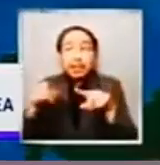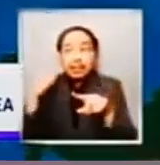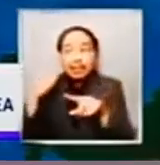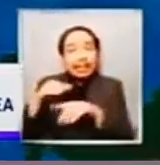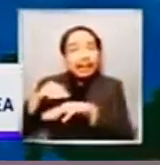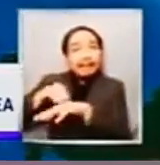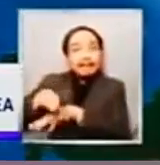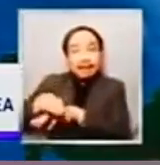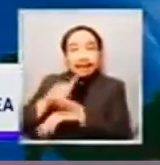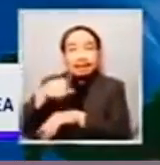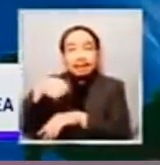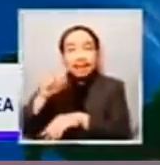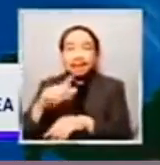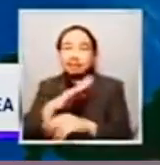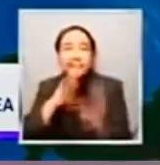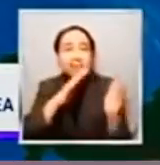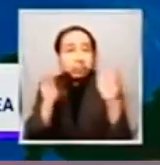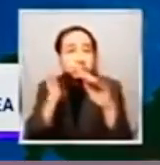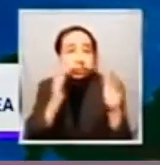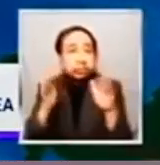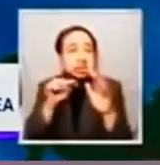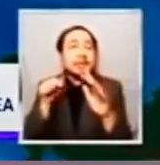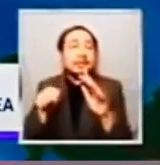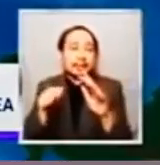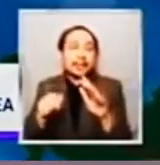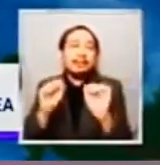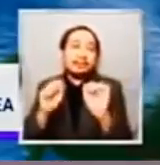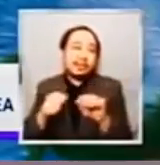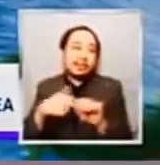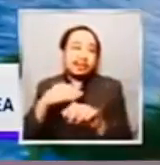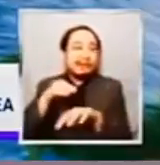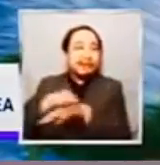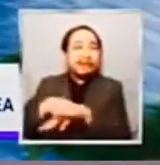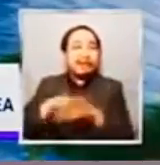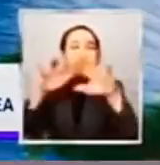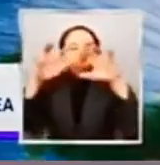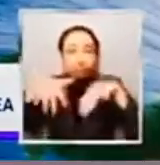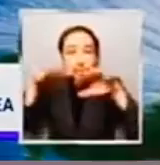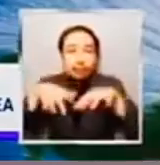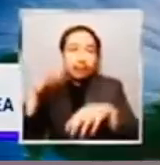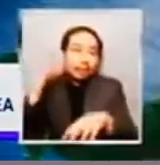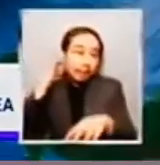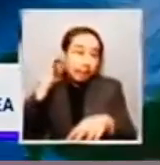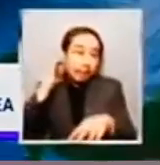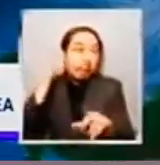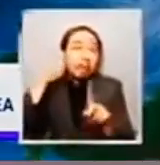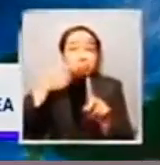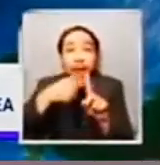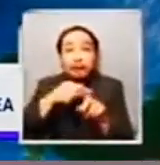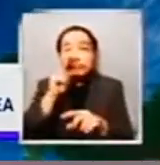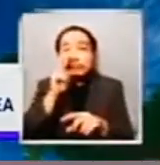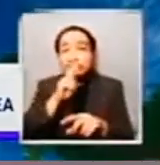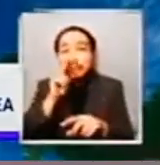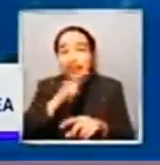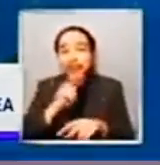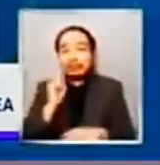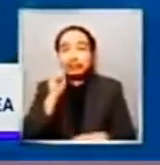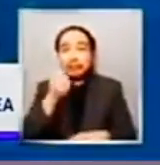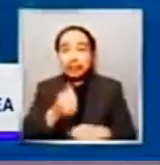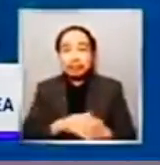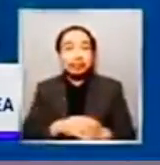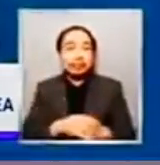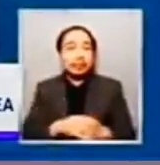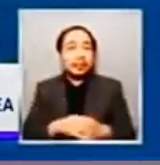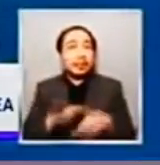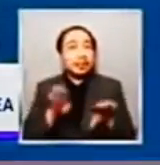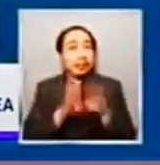hangin na mga kapuso. Yan yung magdadala ng mga pag-ulan sa Mindanao at ilang bahagi ng Visayas bukas po yan. Kasabay nito ang pag-ira naman